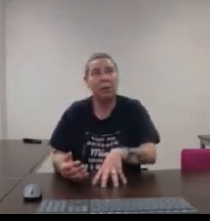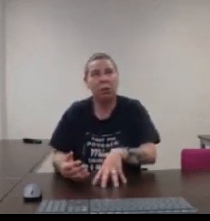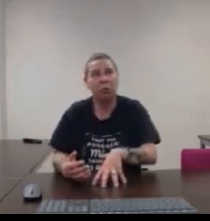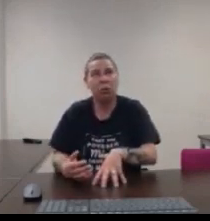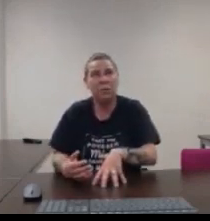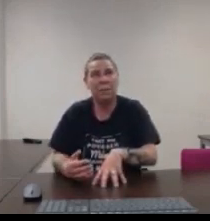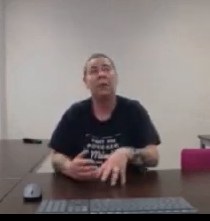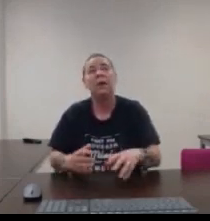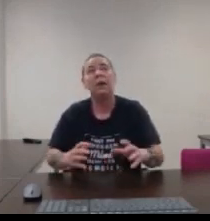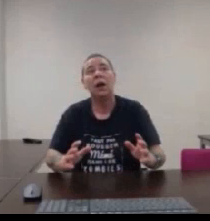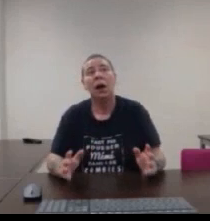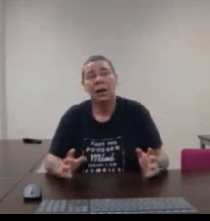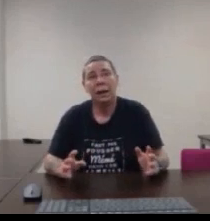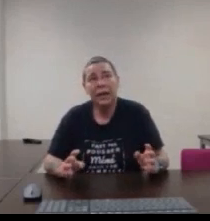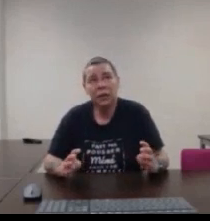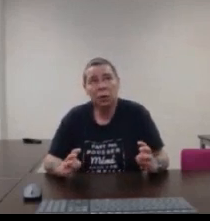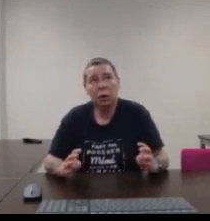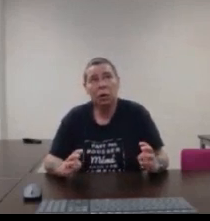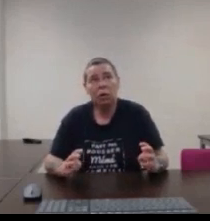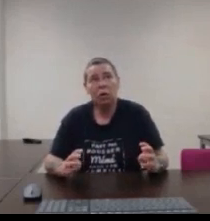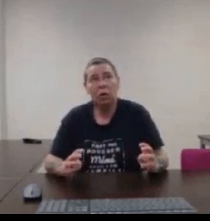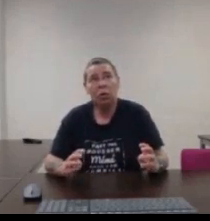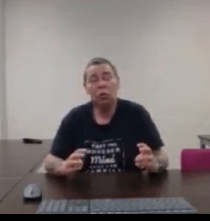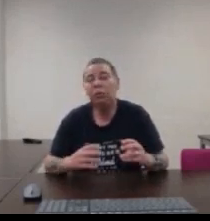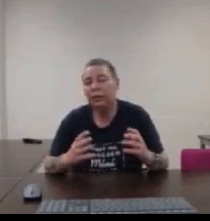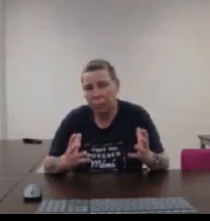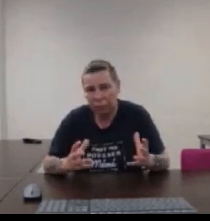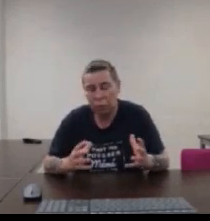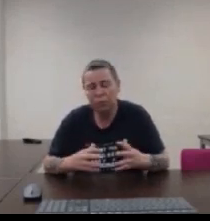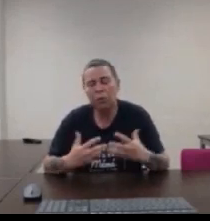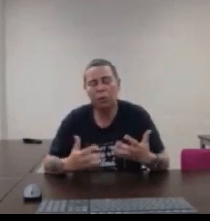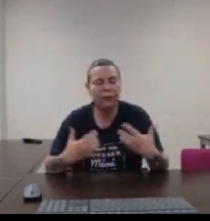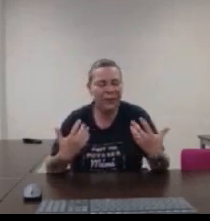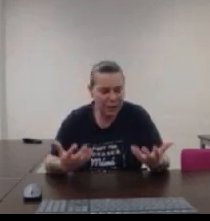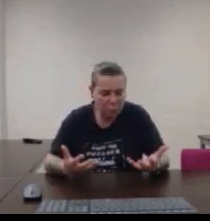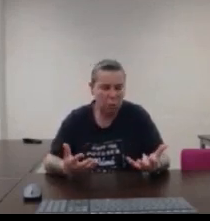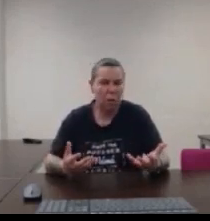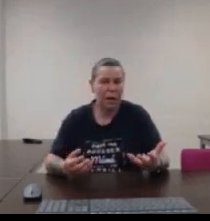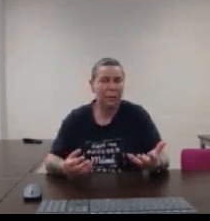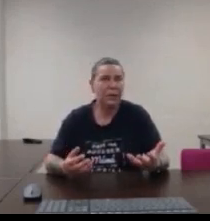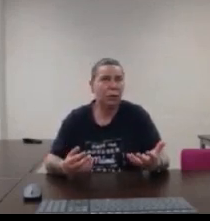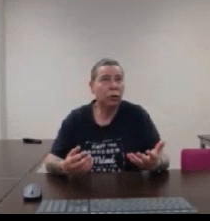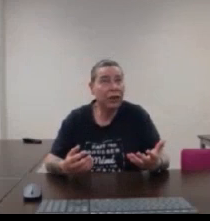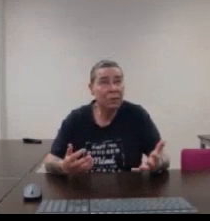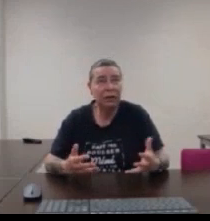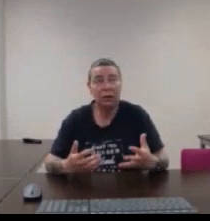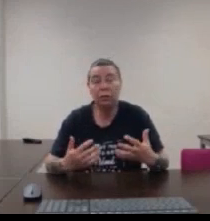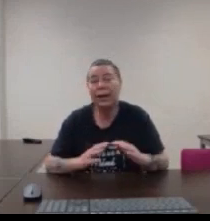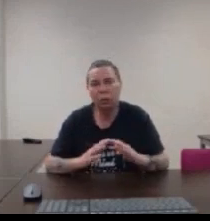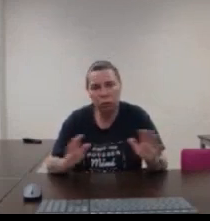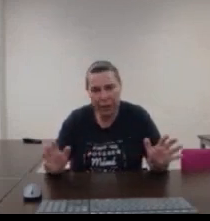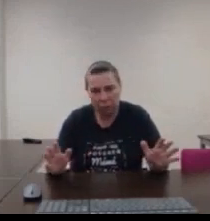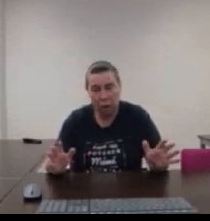degrés par rapport au bureau lui-même. L'aménagement le plus simple, le bureau le plus facilement aménageable, entre guillemets,